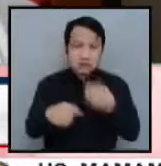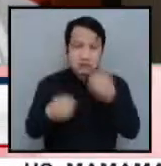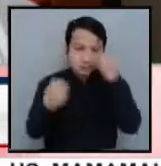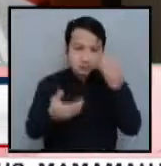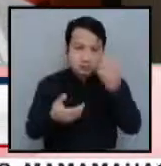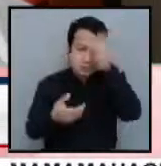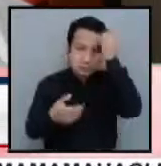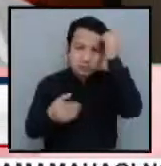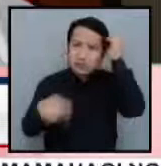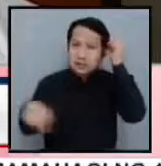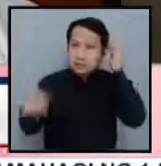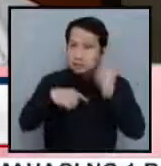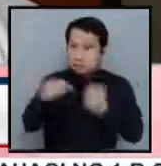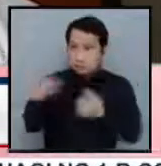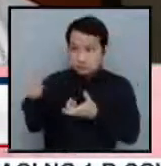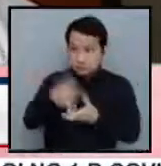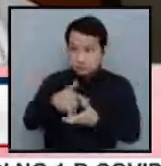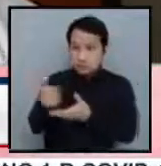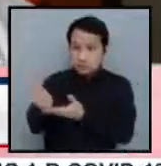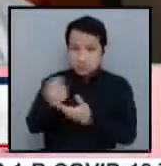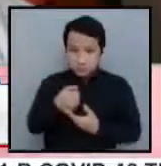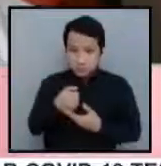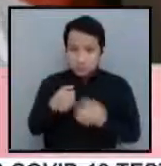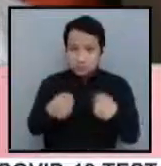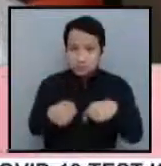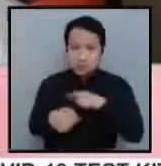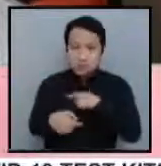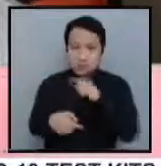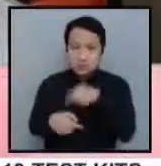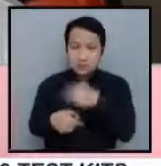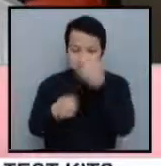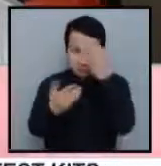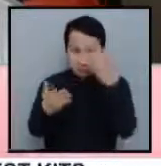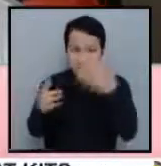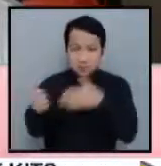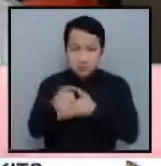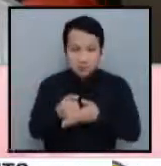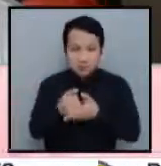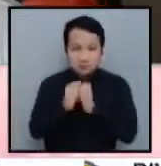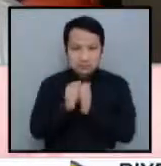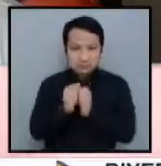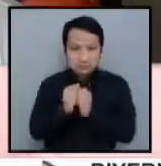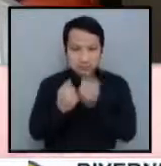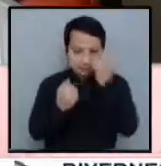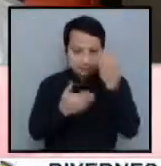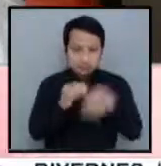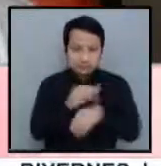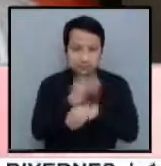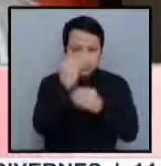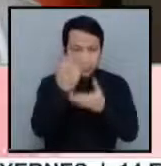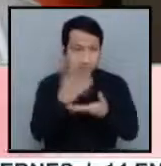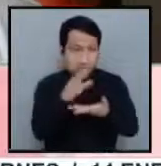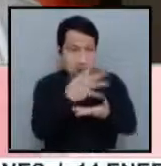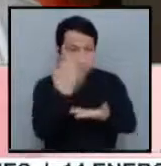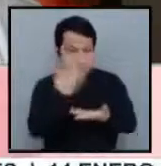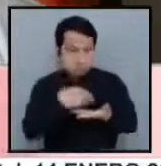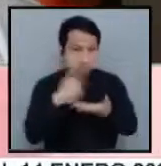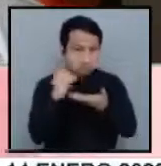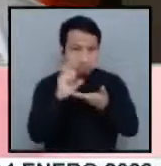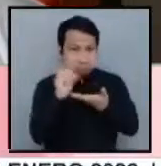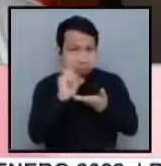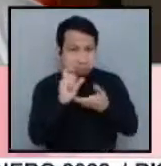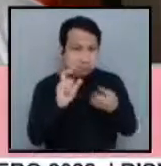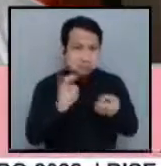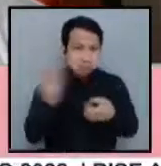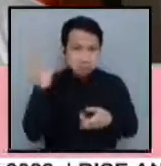mo noon bago ka nag-decide maging full-time photographer? Talaga bang mahilig ka na sa photography noon